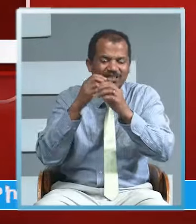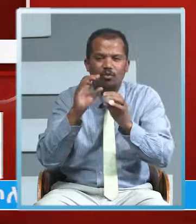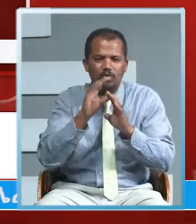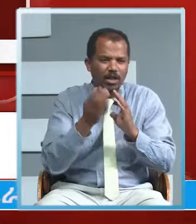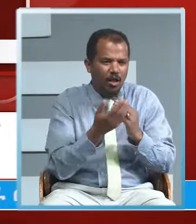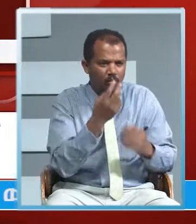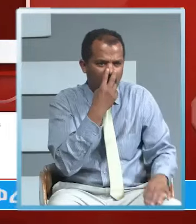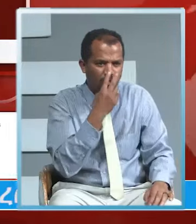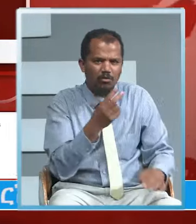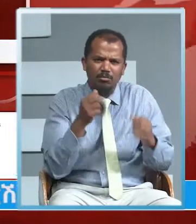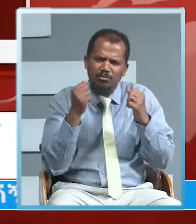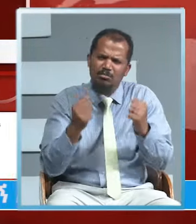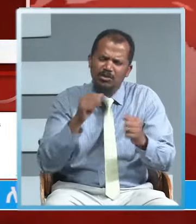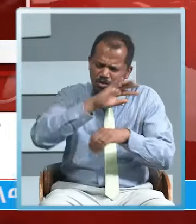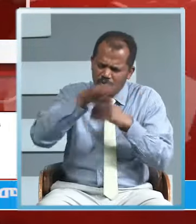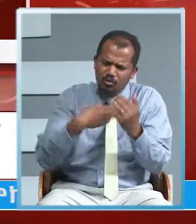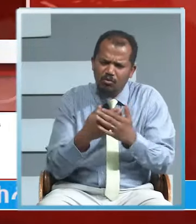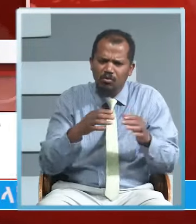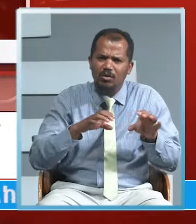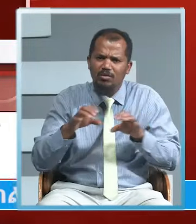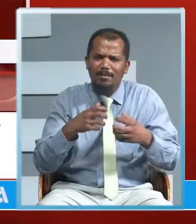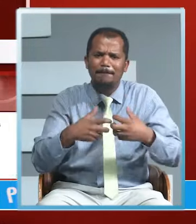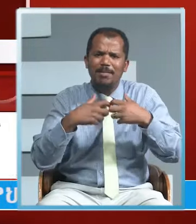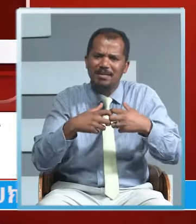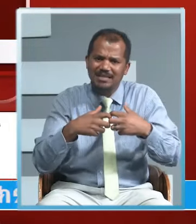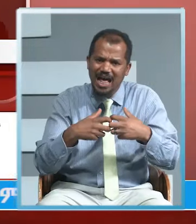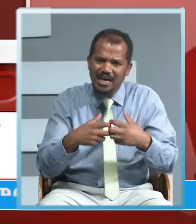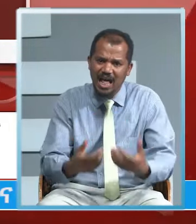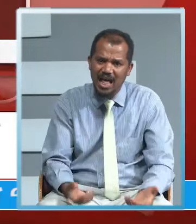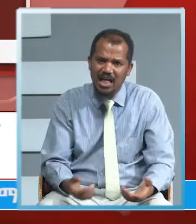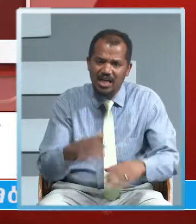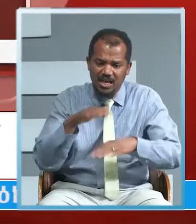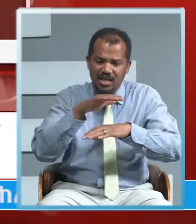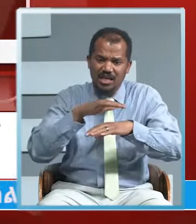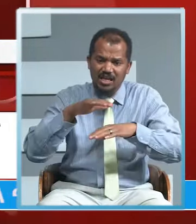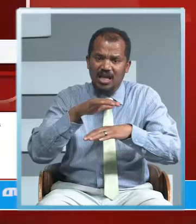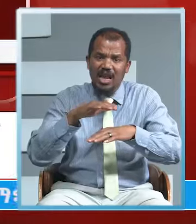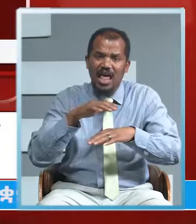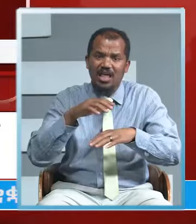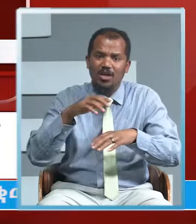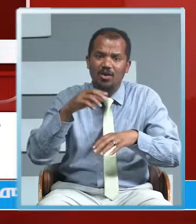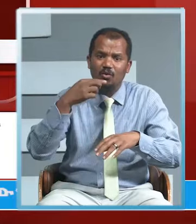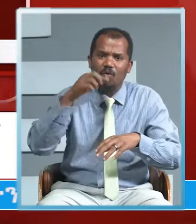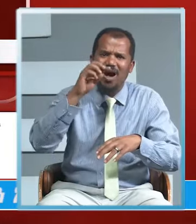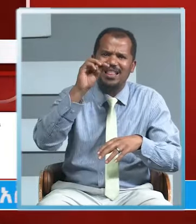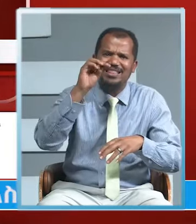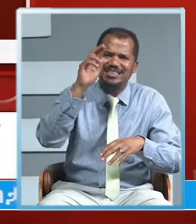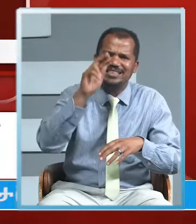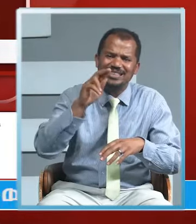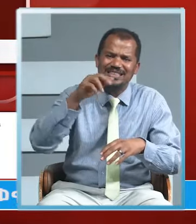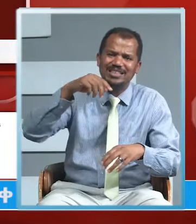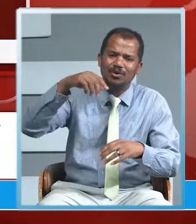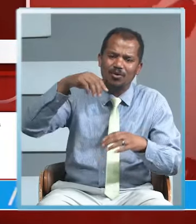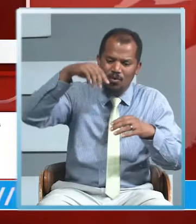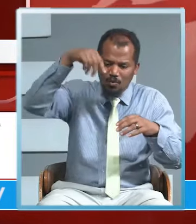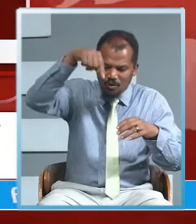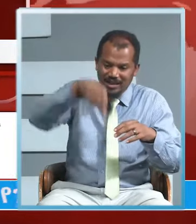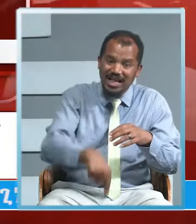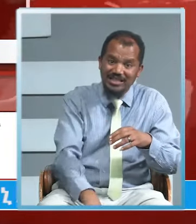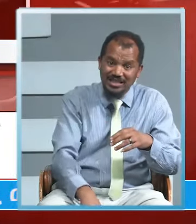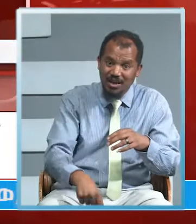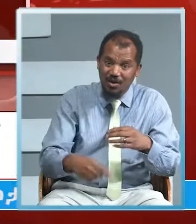አዩ። የሚቻለው ሁሉ ለማድረግ በመሳሪያ ታግዞ ከላይ ያለው ቆጥኝ ወይም ይሄ ገደል የምንለው የተንጠለጠለው